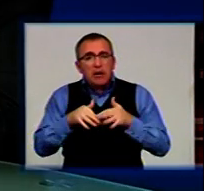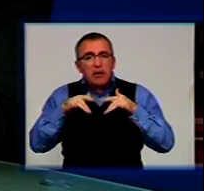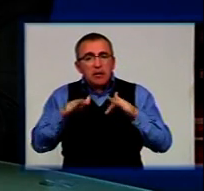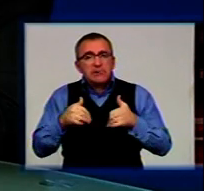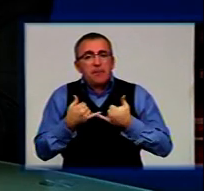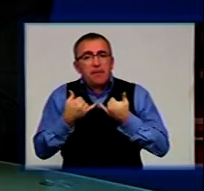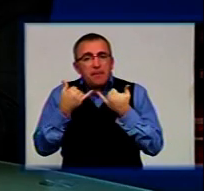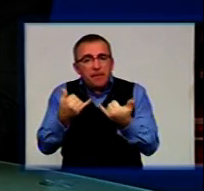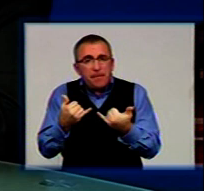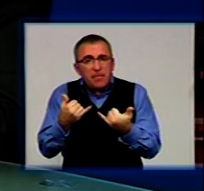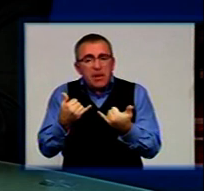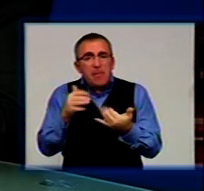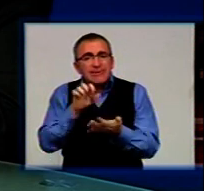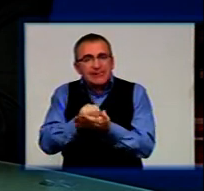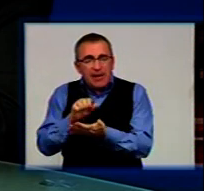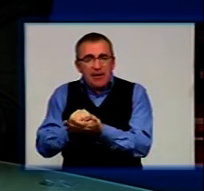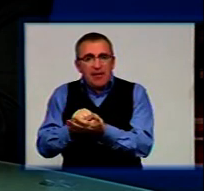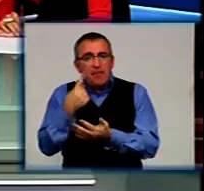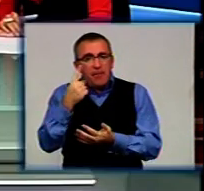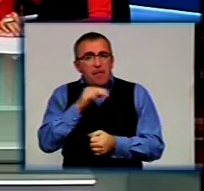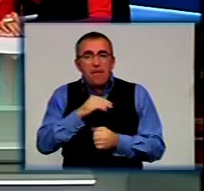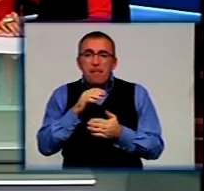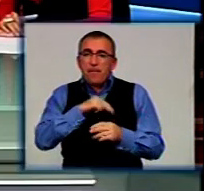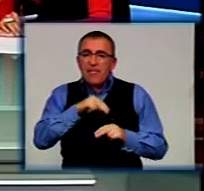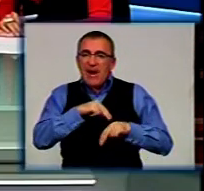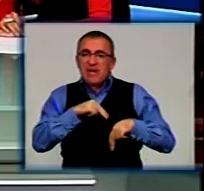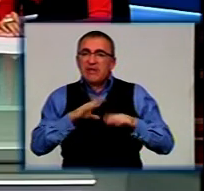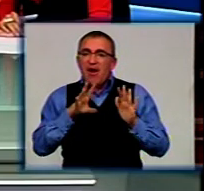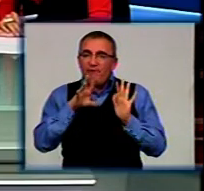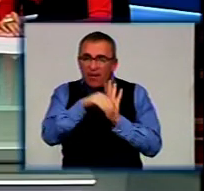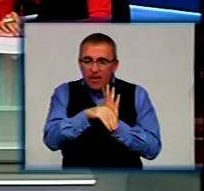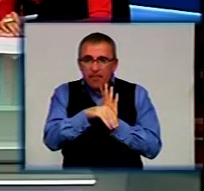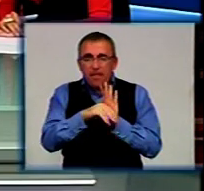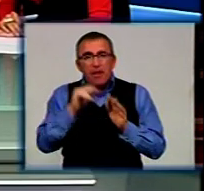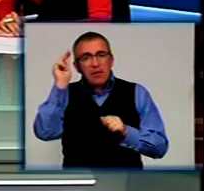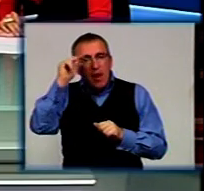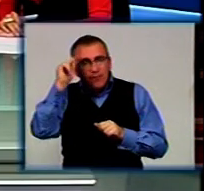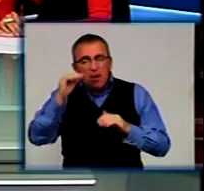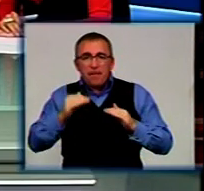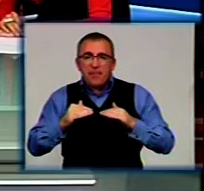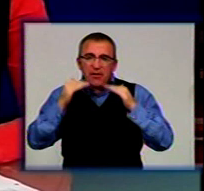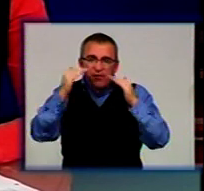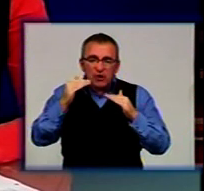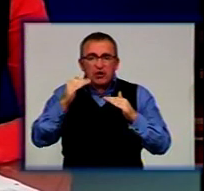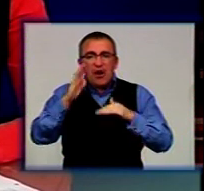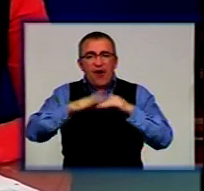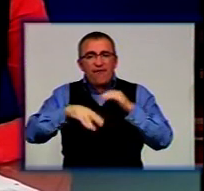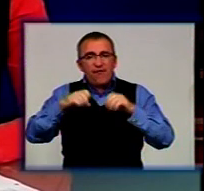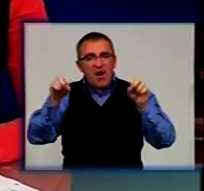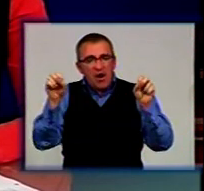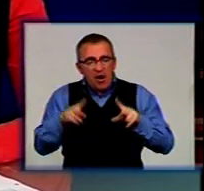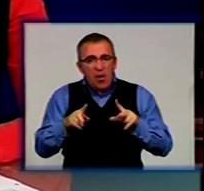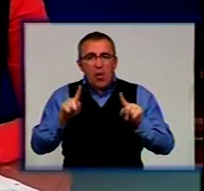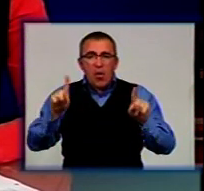сприяння зайнятості. Це мається на увазі. Перше – працевлаштування. Друге – це навчання, принавчання, підвищення кваліфікації. Це